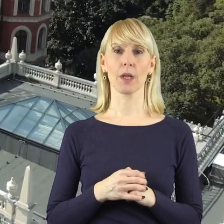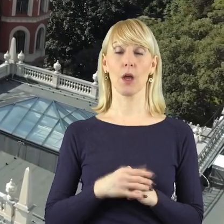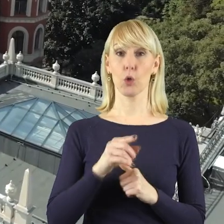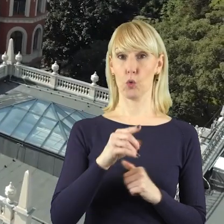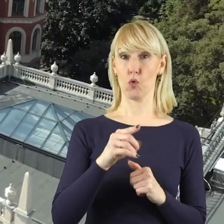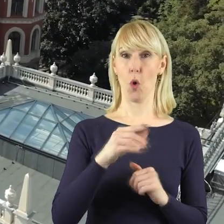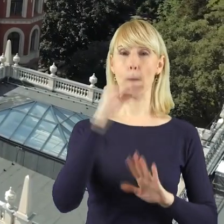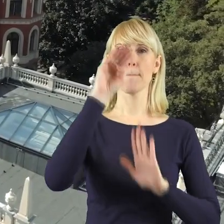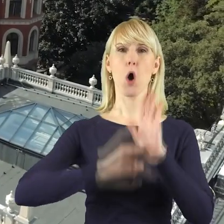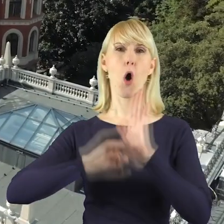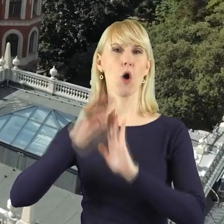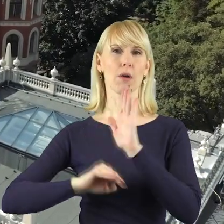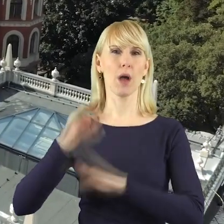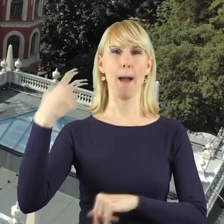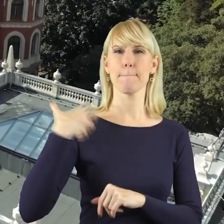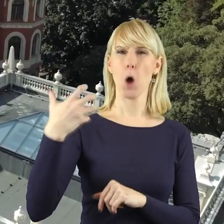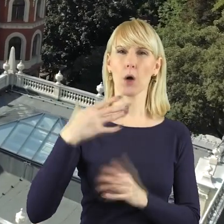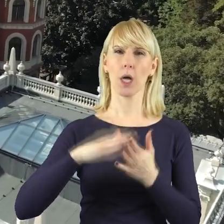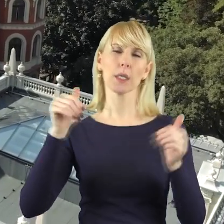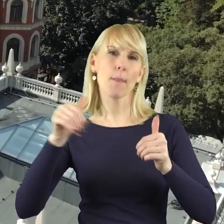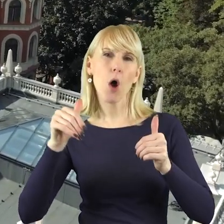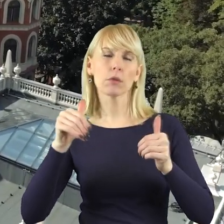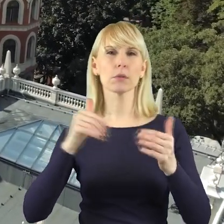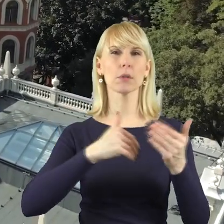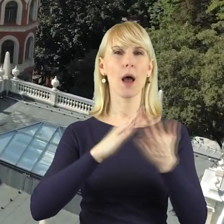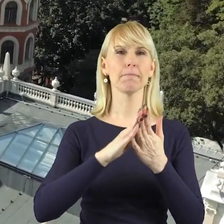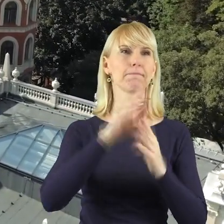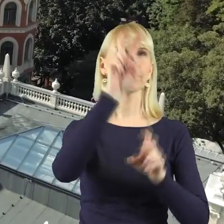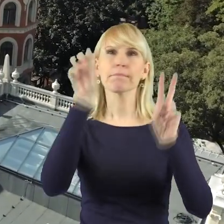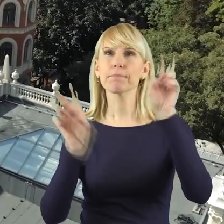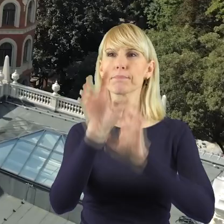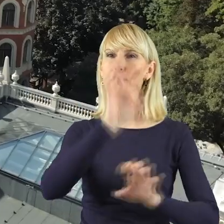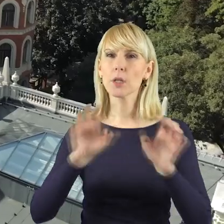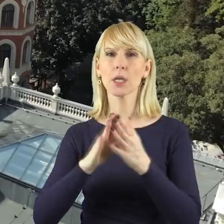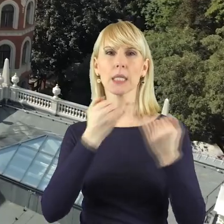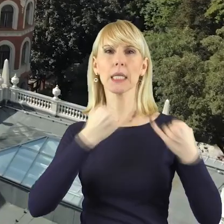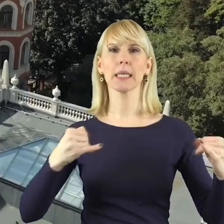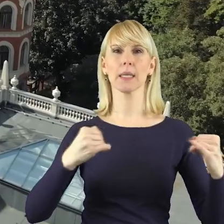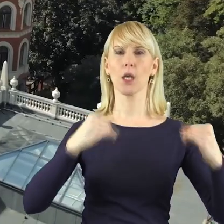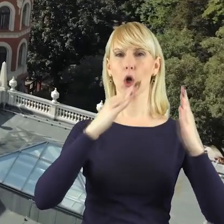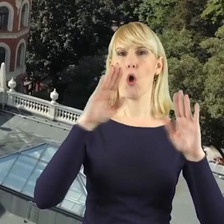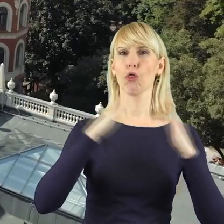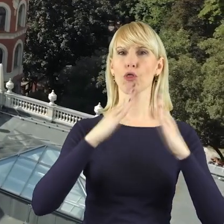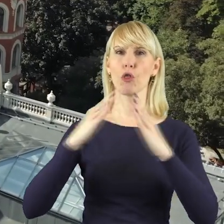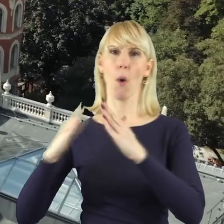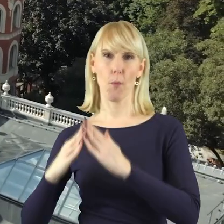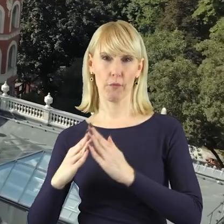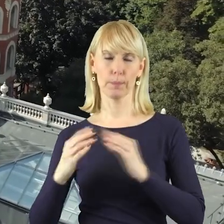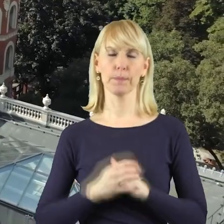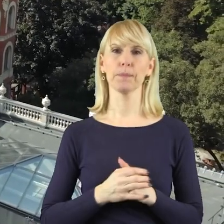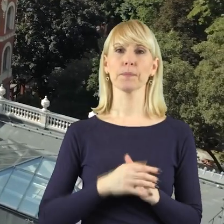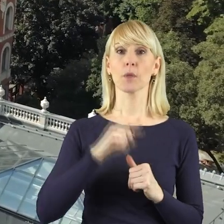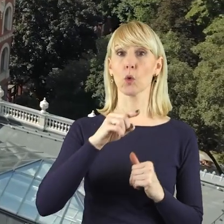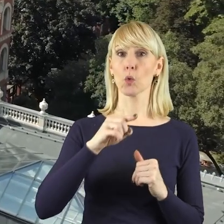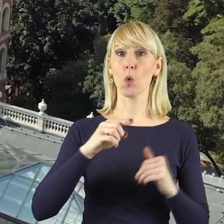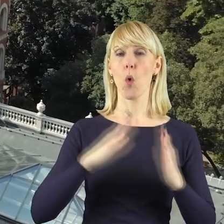Bogaty program ideowy można odczytać także z fasad innych realizacji rodziny poznańskich. Do pałacowego ogrodu przylega od